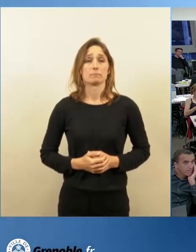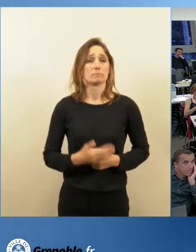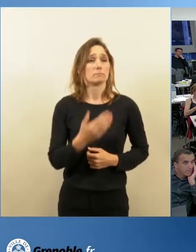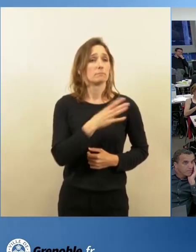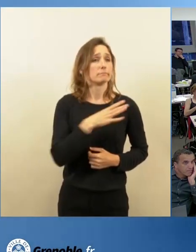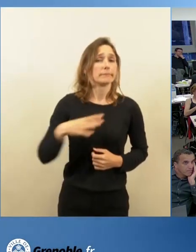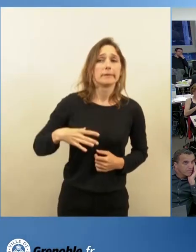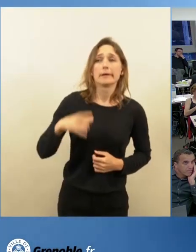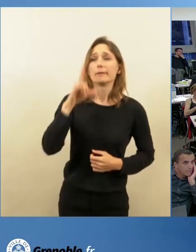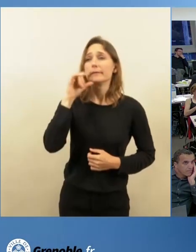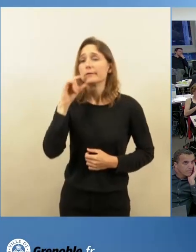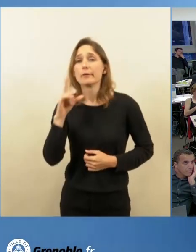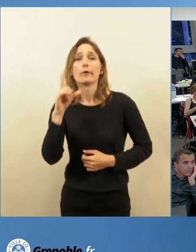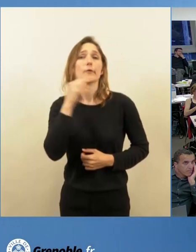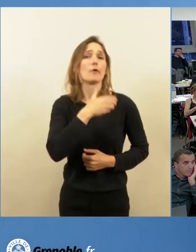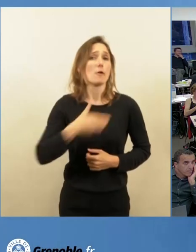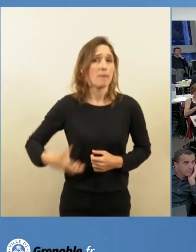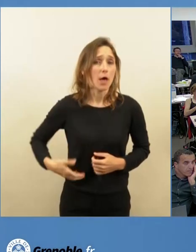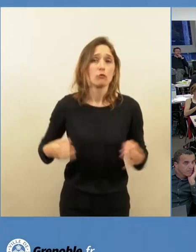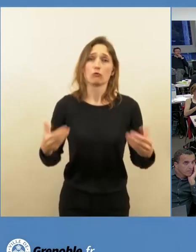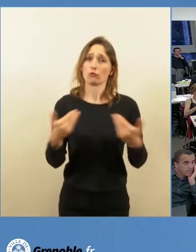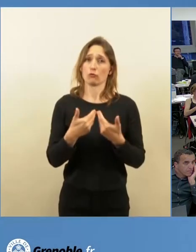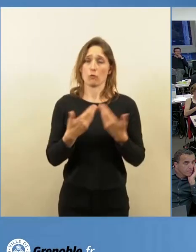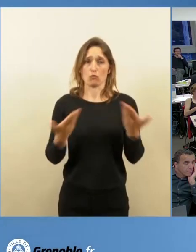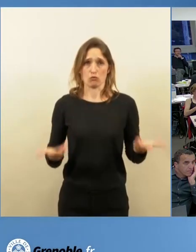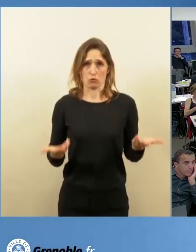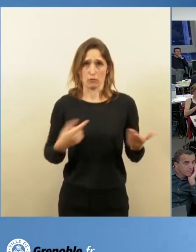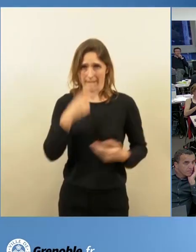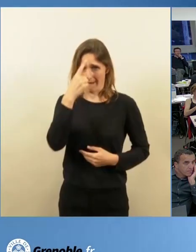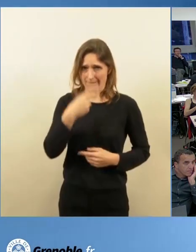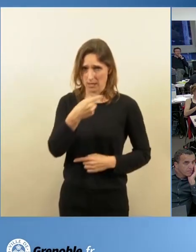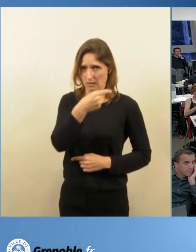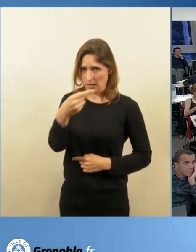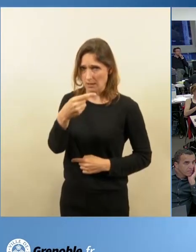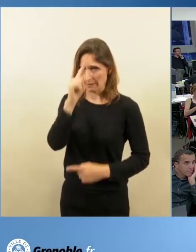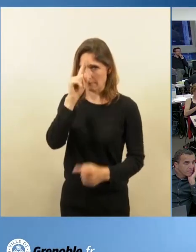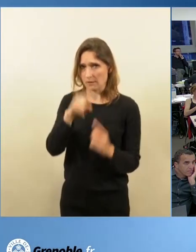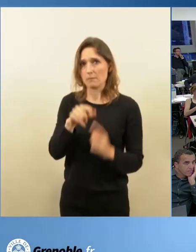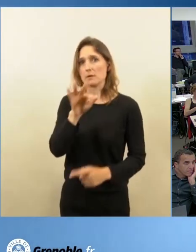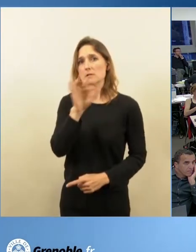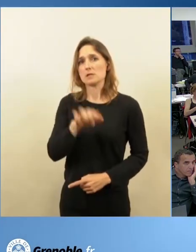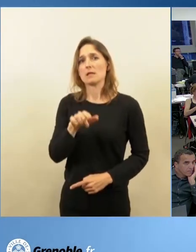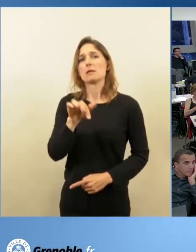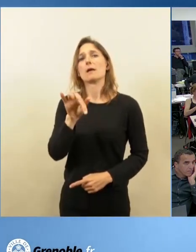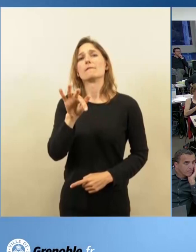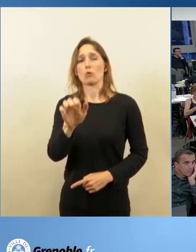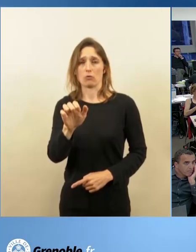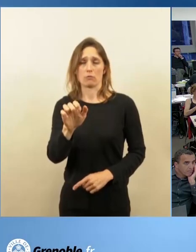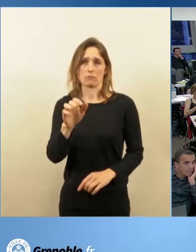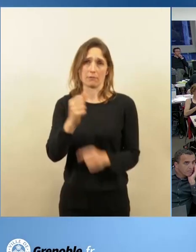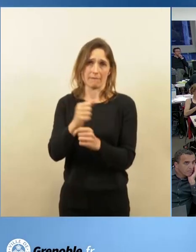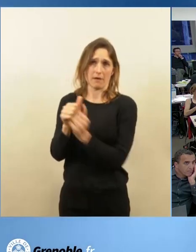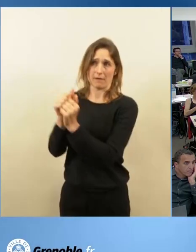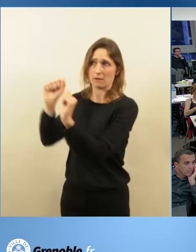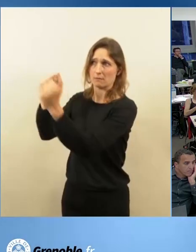donc vous nous demandez aujourd'hui donc de rendre un avis négatif sur le projet des ZFE travailler au niveau de la Métro concernant